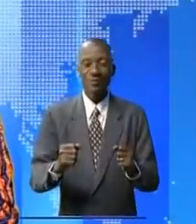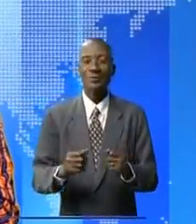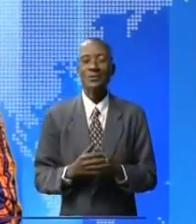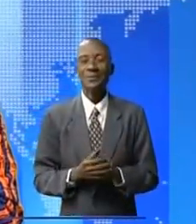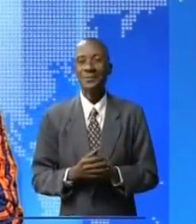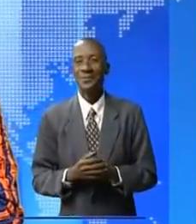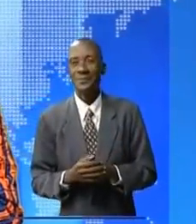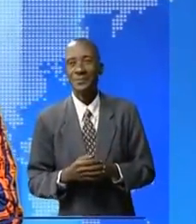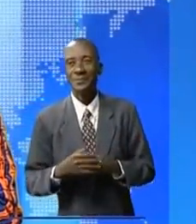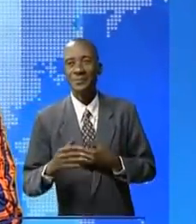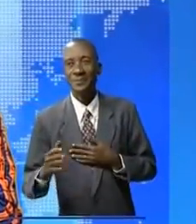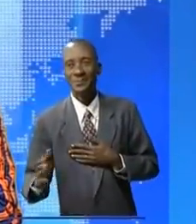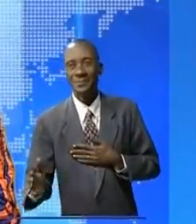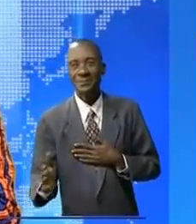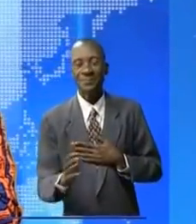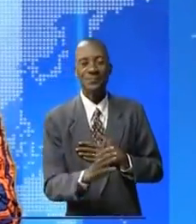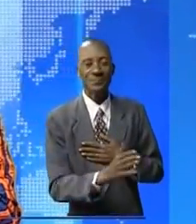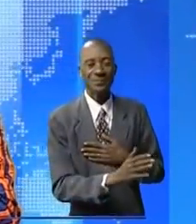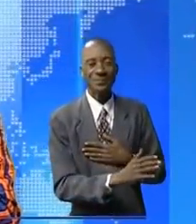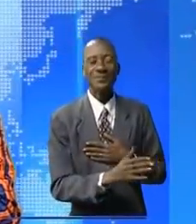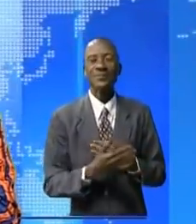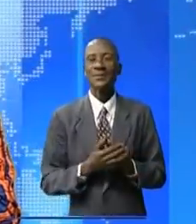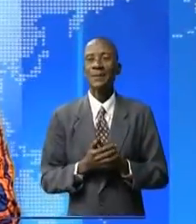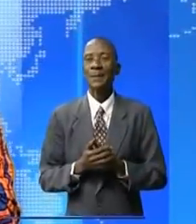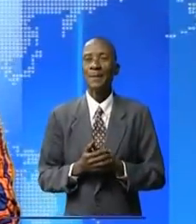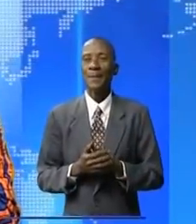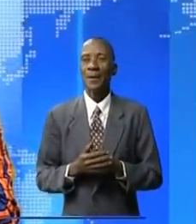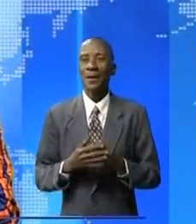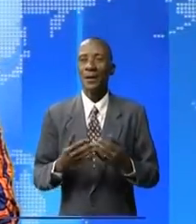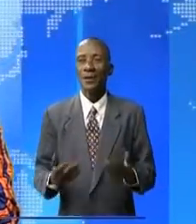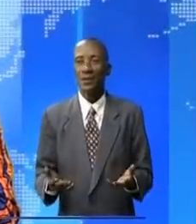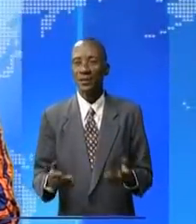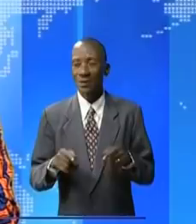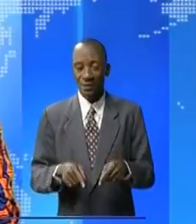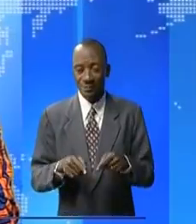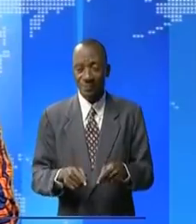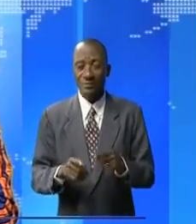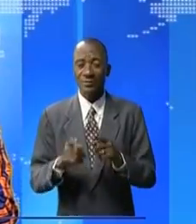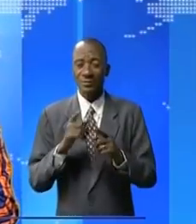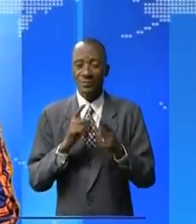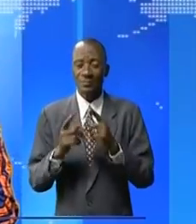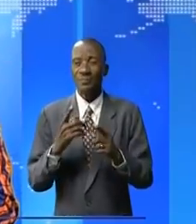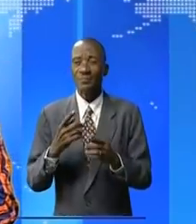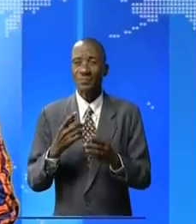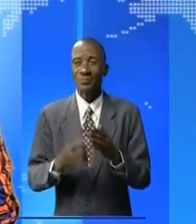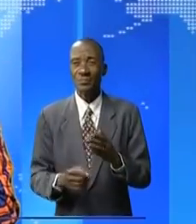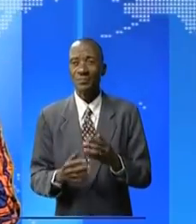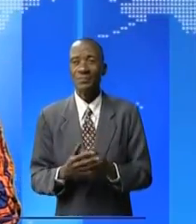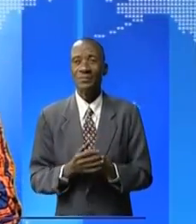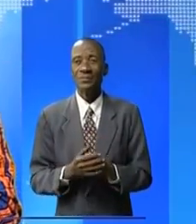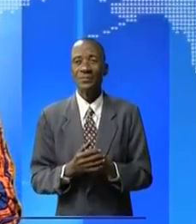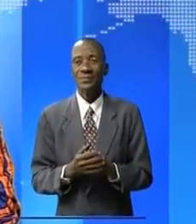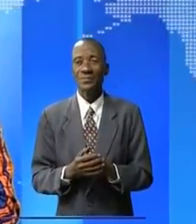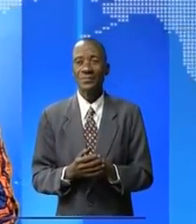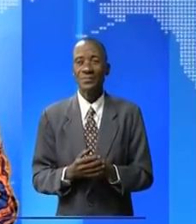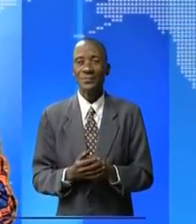Lancement ce lundi des enseignements sur la recherche et la politique du système de santé publique de l'Université de Kinshasa. Trois écoles